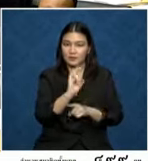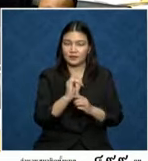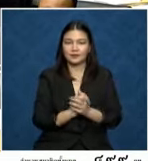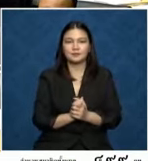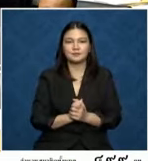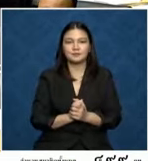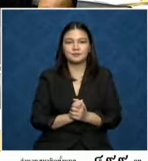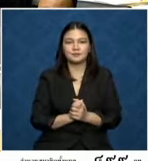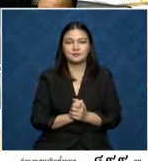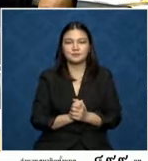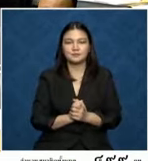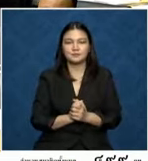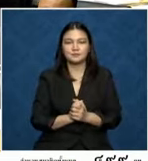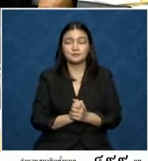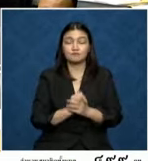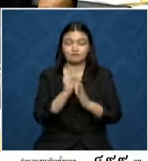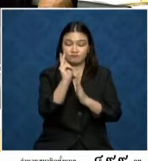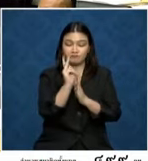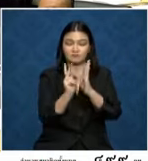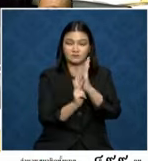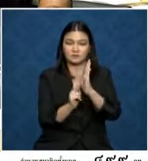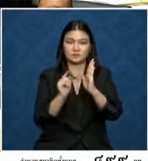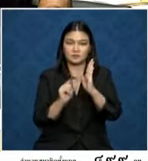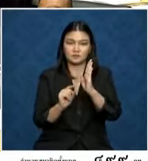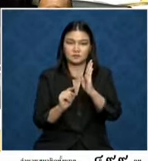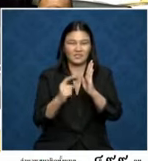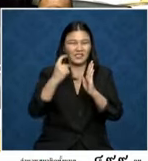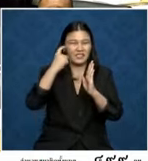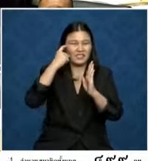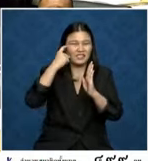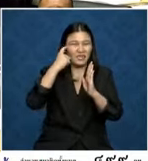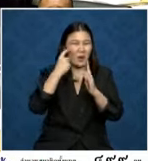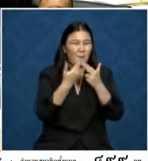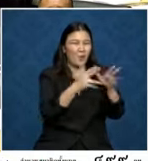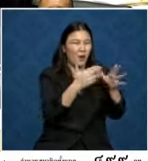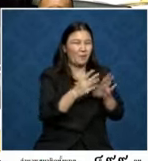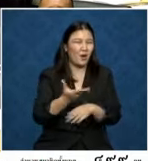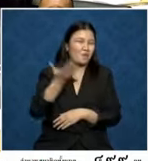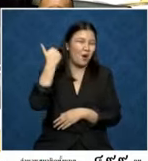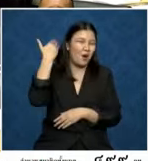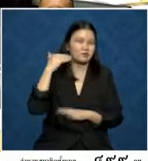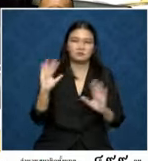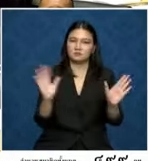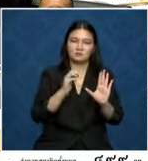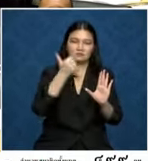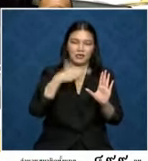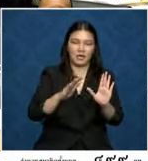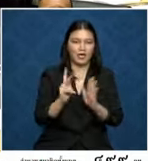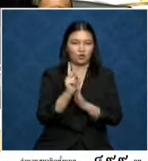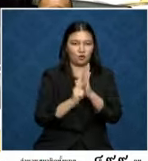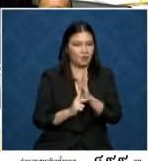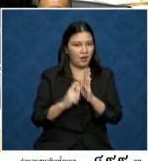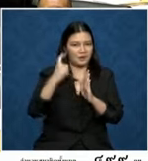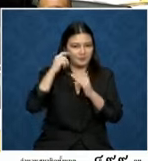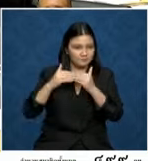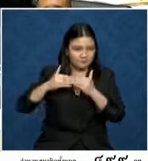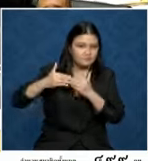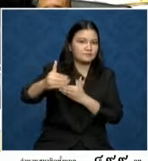ยกฎหมายไม่มีผลบังคับย้อนหลังกฎหมายย่อมใช้บังคับในภายภาคหน้าเท่านั้น